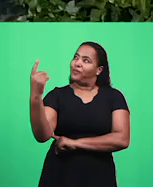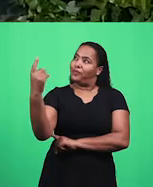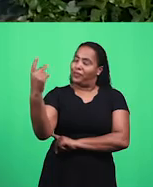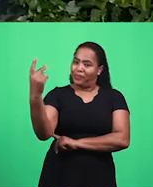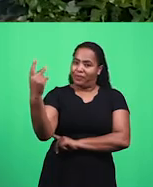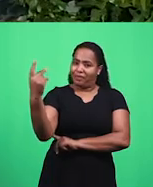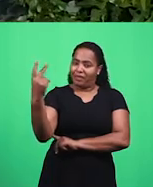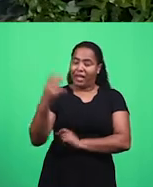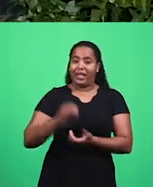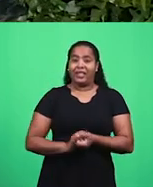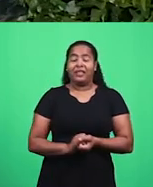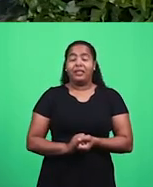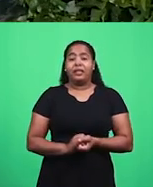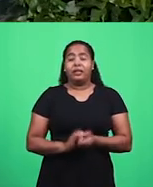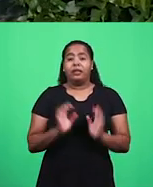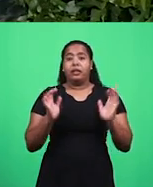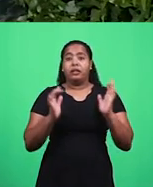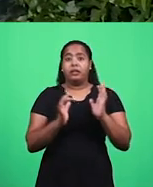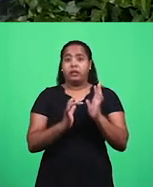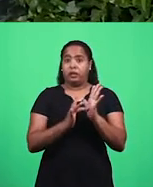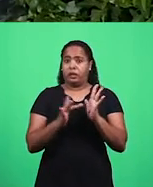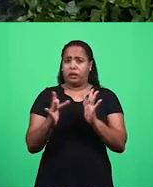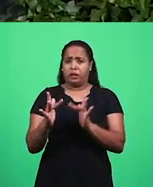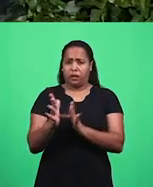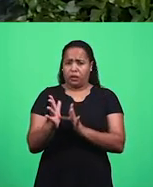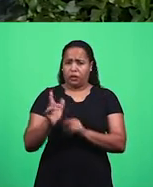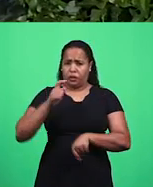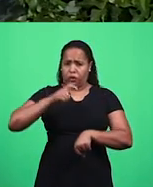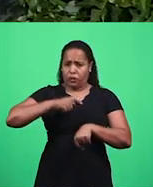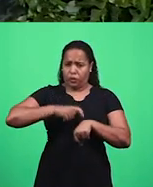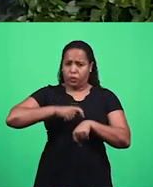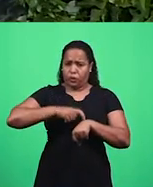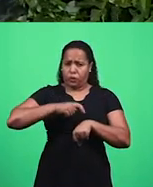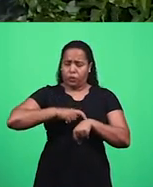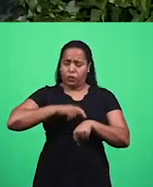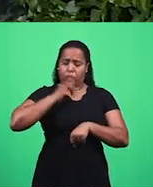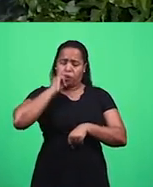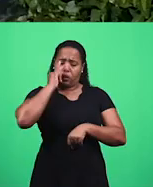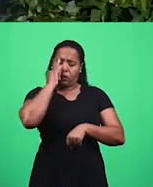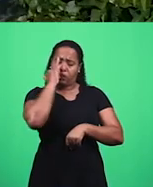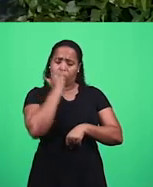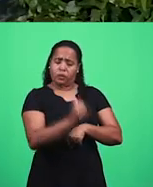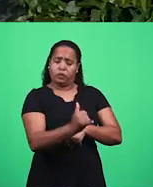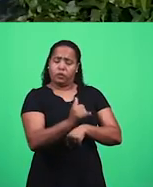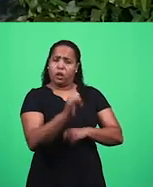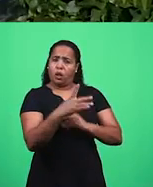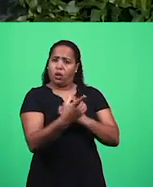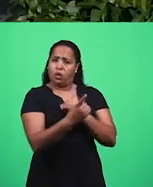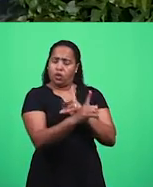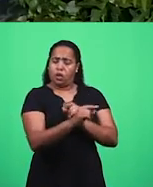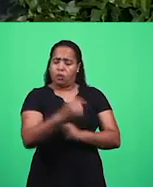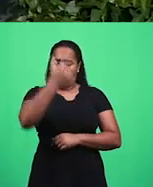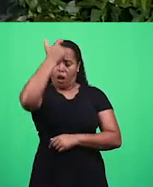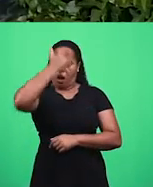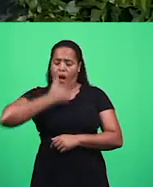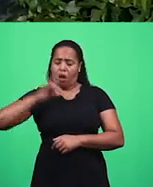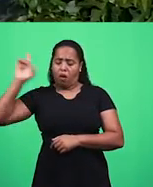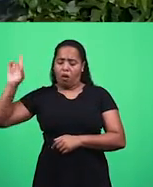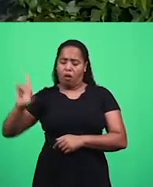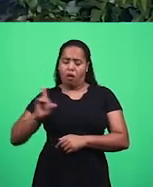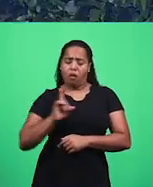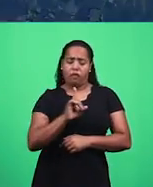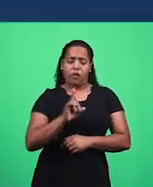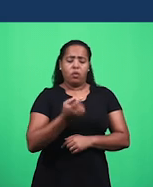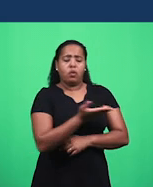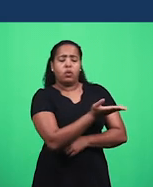жизни, вечной жизни. И Господь Иисус в одном из своих слов, обращения, Он сказал